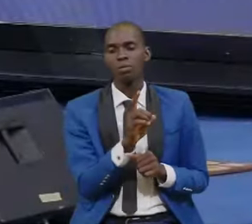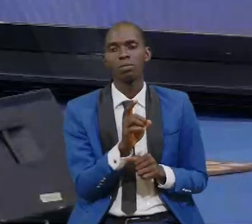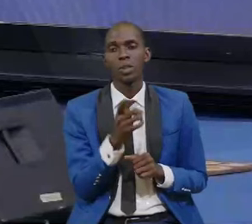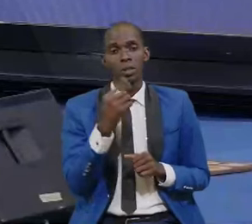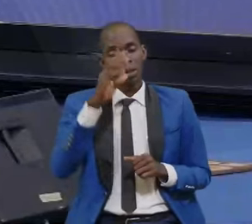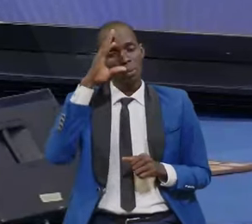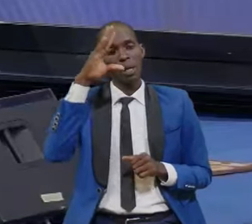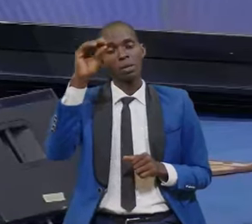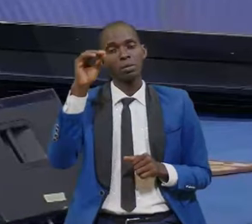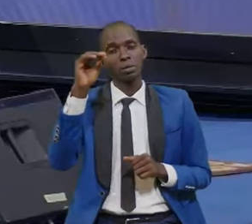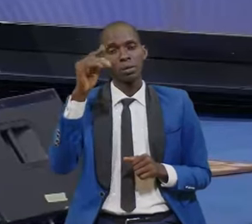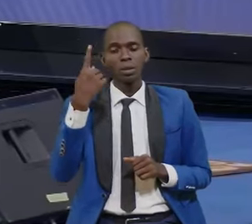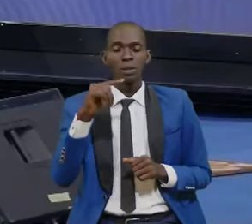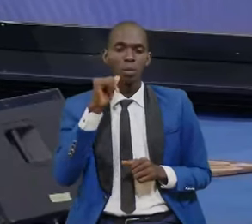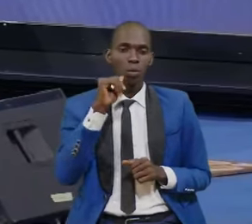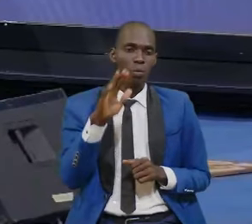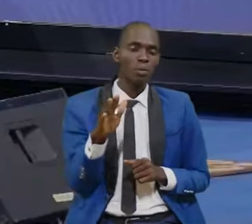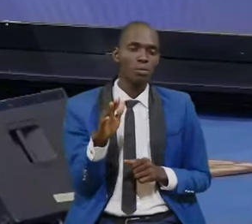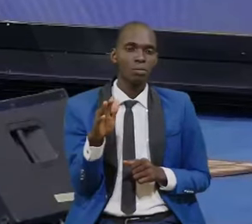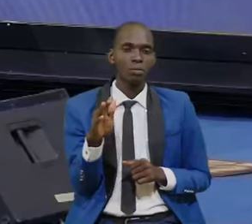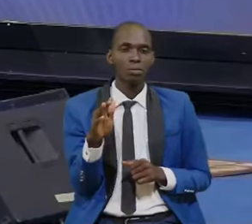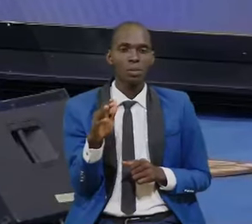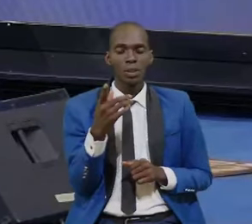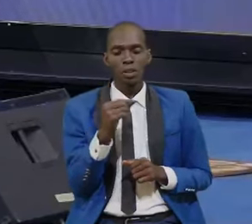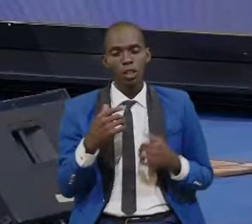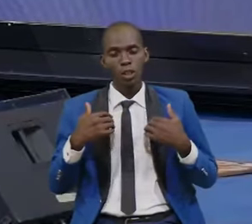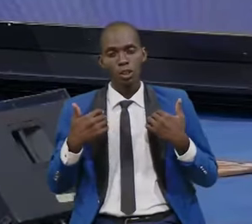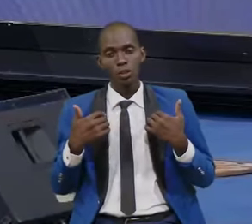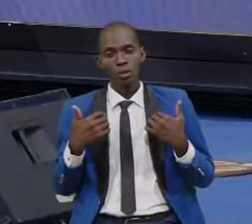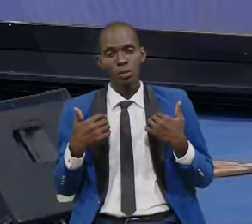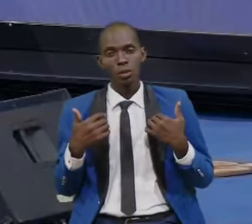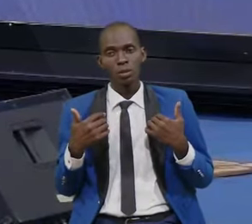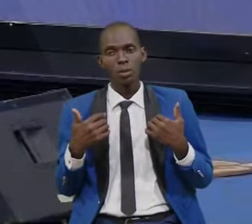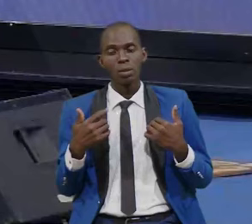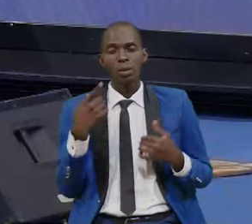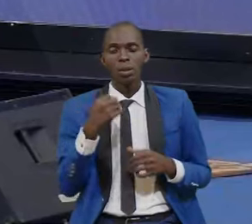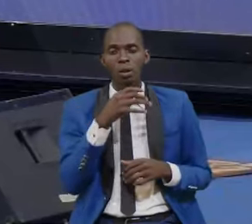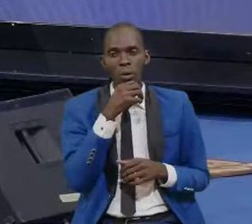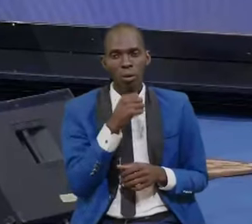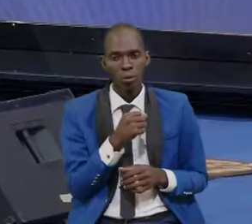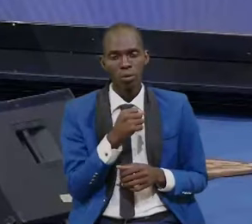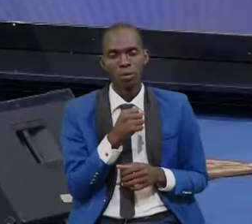rompus, les hommes, les femmes, les jeunes, les vieux.